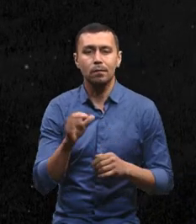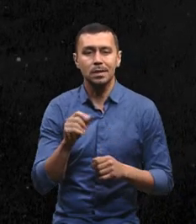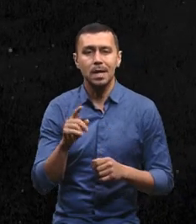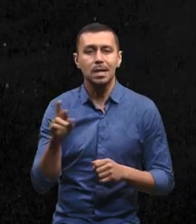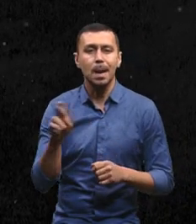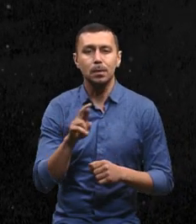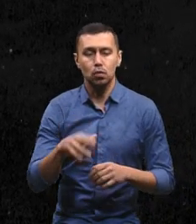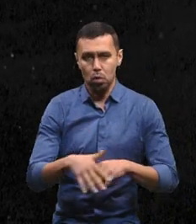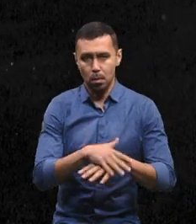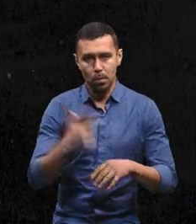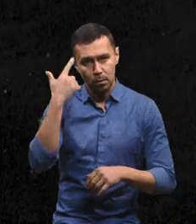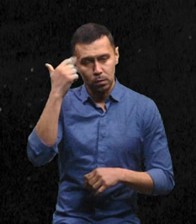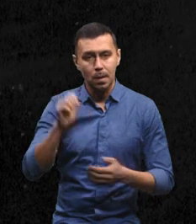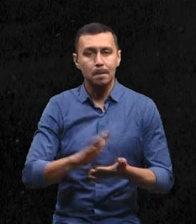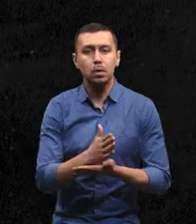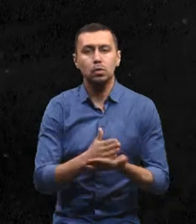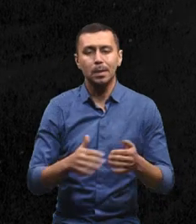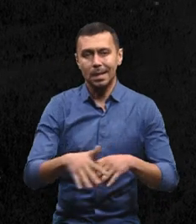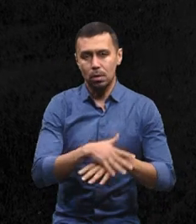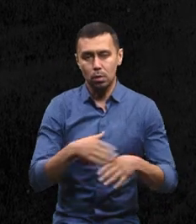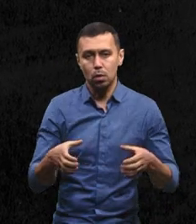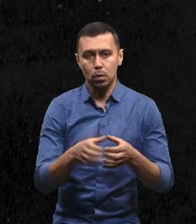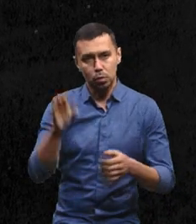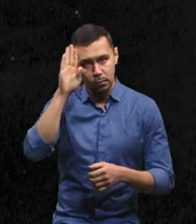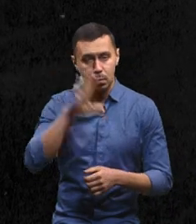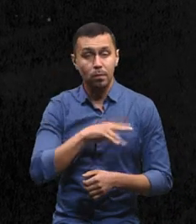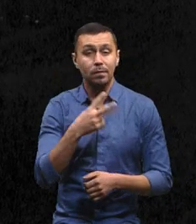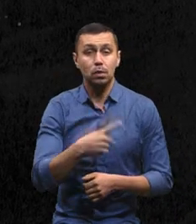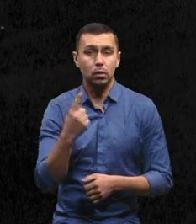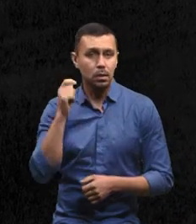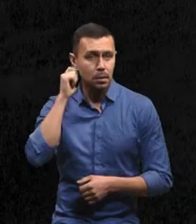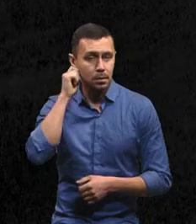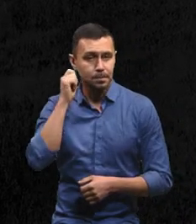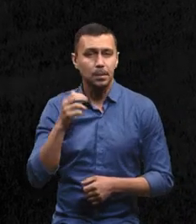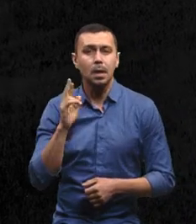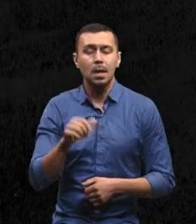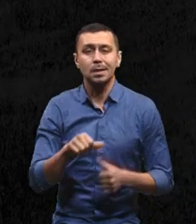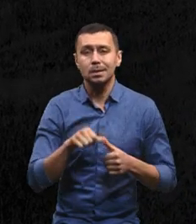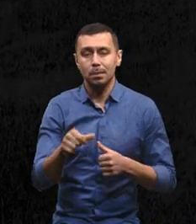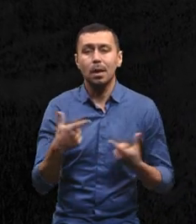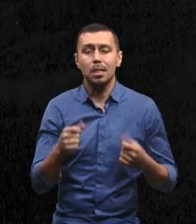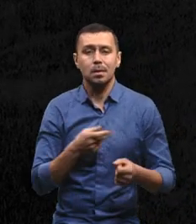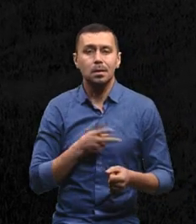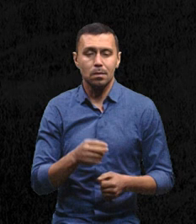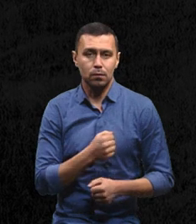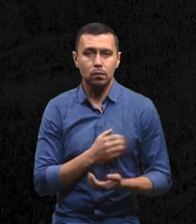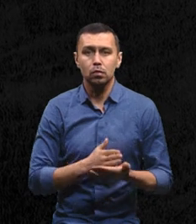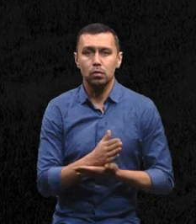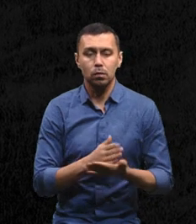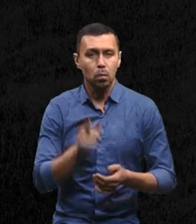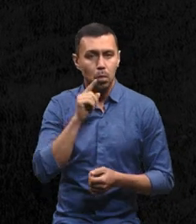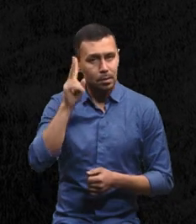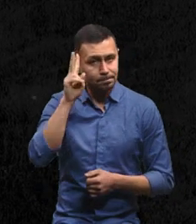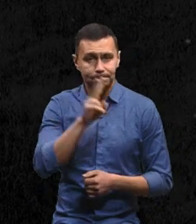ямпільської громади повідомили в прес-службі тергромади чоловіку був 21 рік як саме Та де загинув військовослужбовець